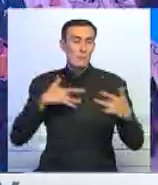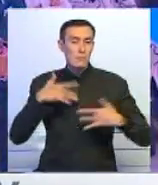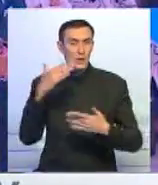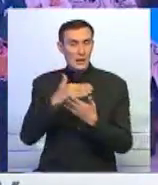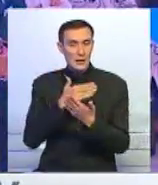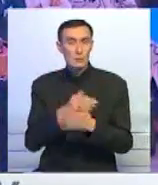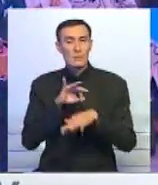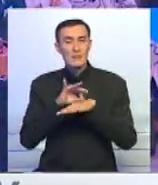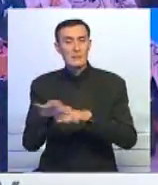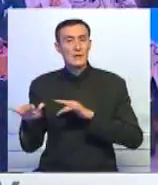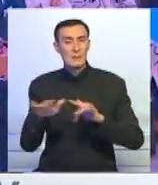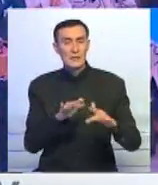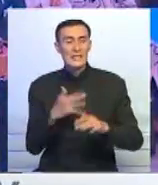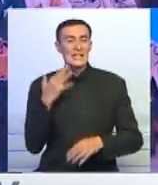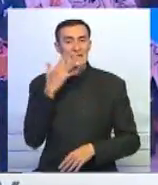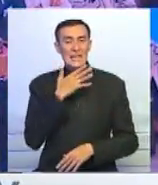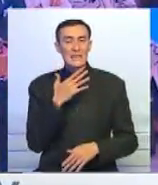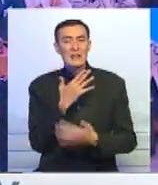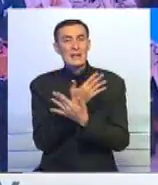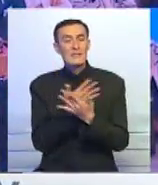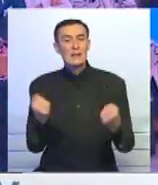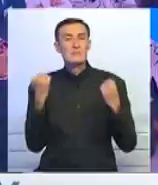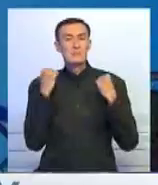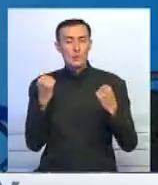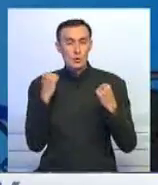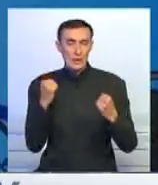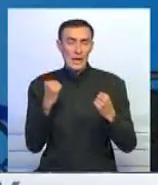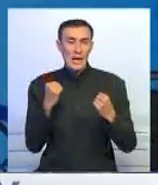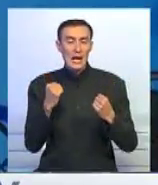проводил мероприятия по национальным видам спорта.